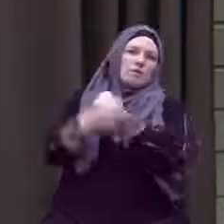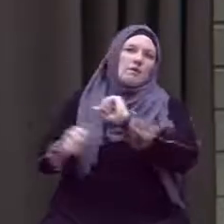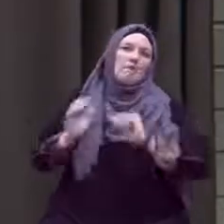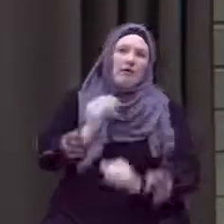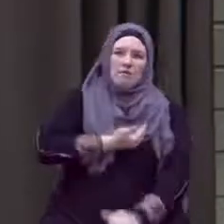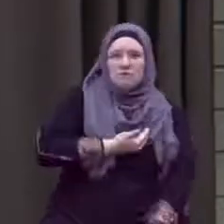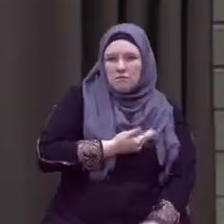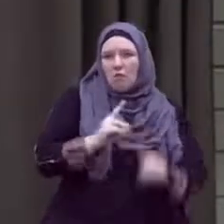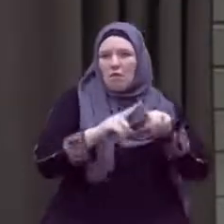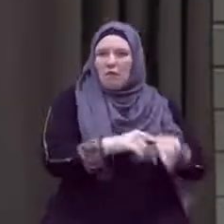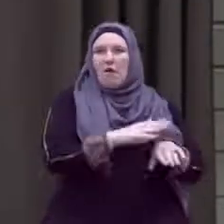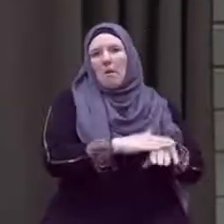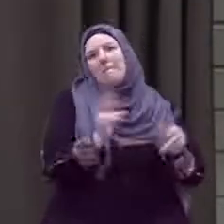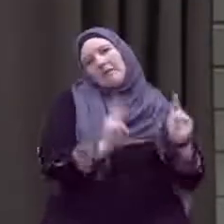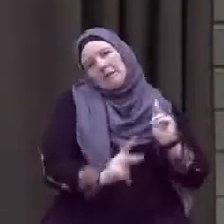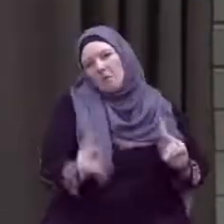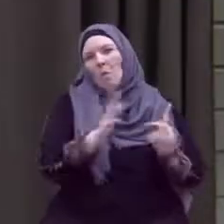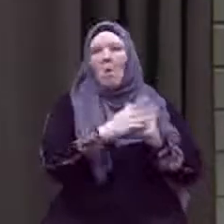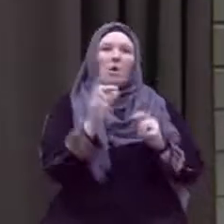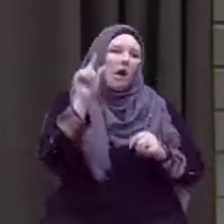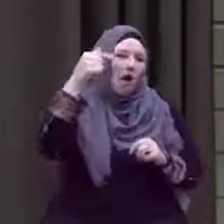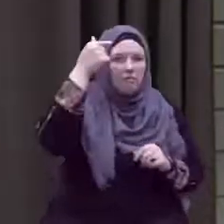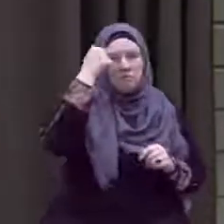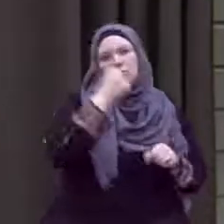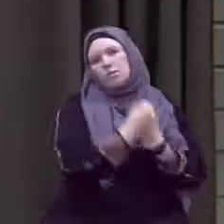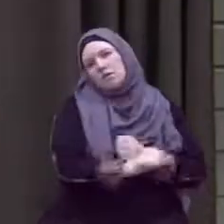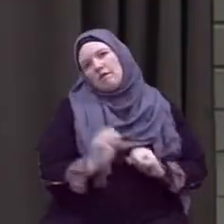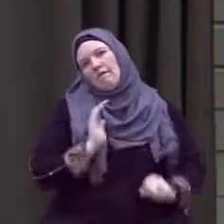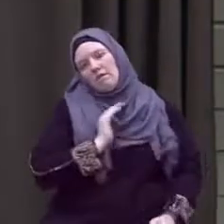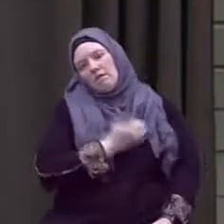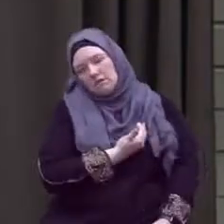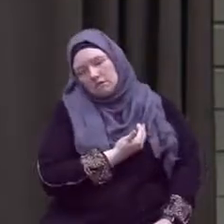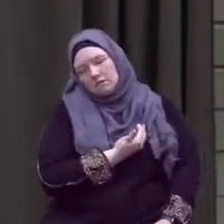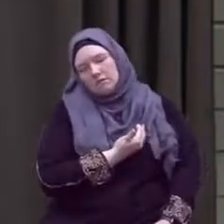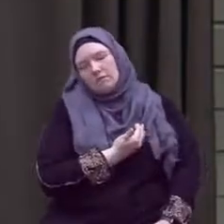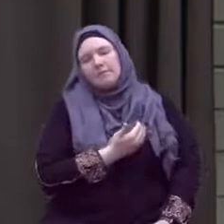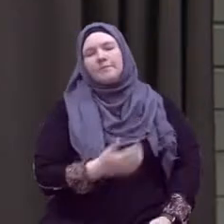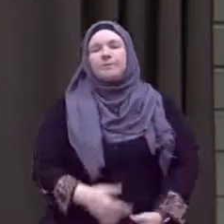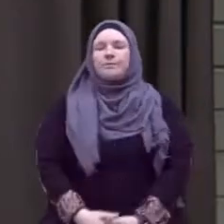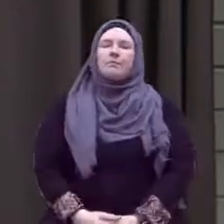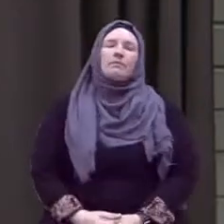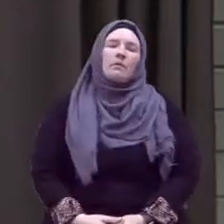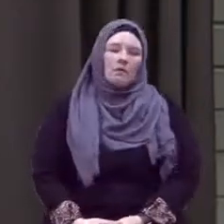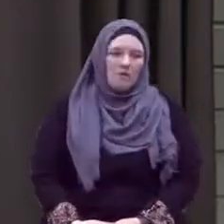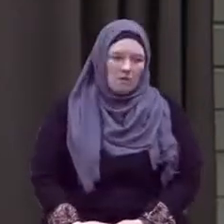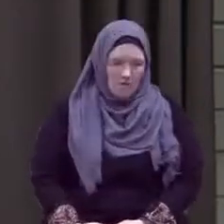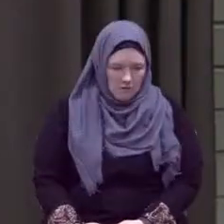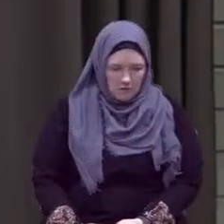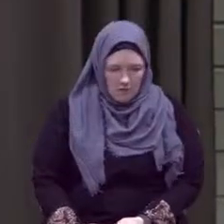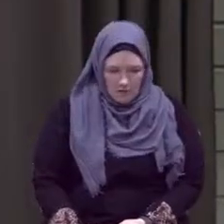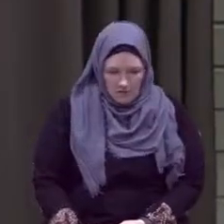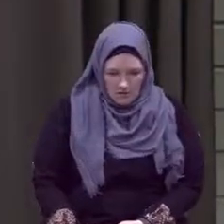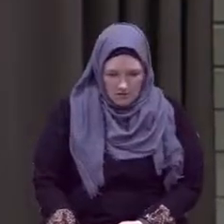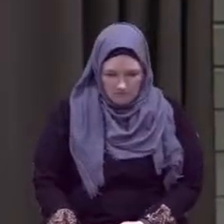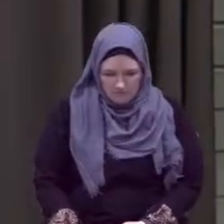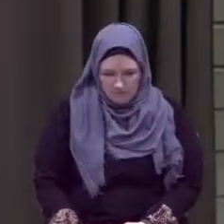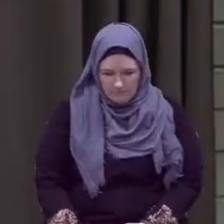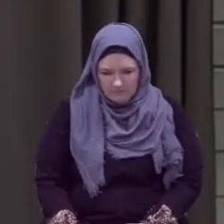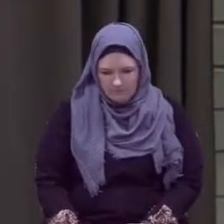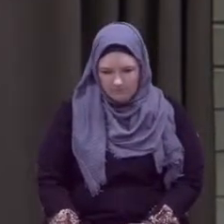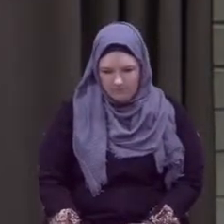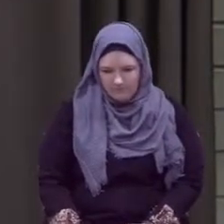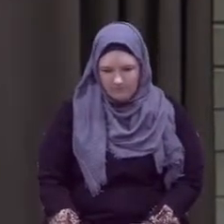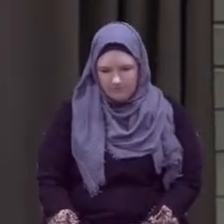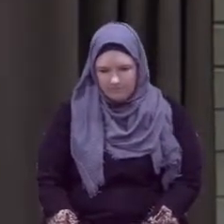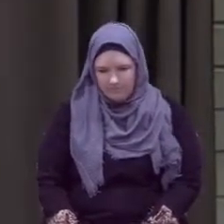And in the hadith of the Prophet sallallahu alaihi wasallam, مَنِ اتَّكَلَ عَلَى شَيْءٍ